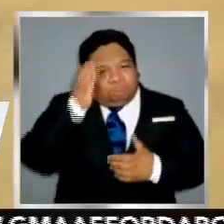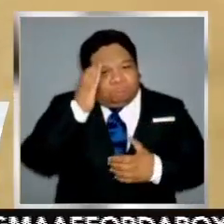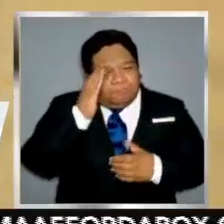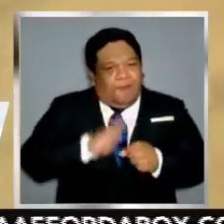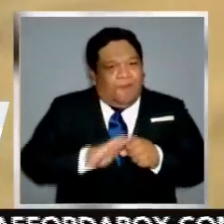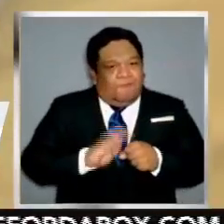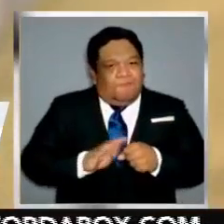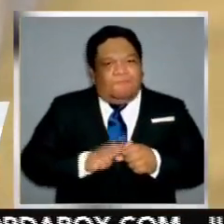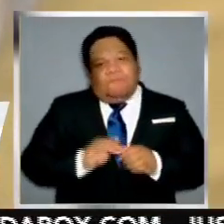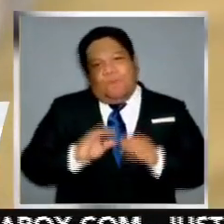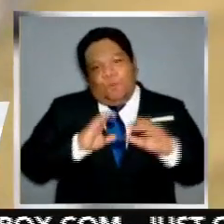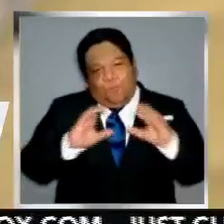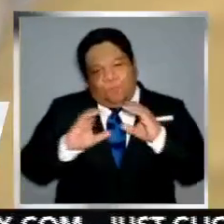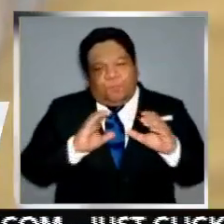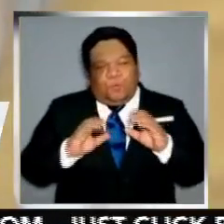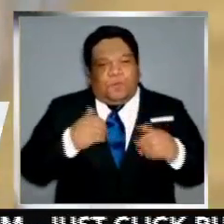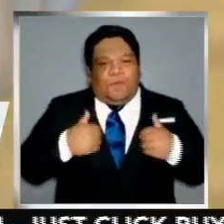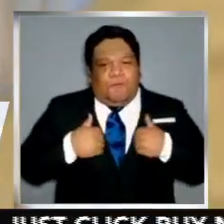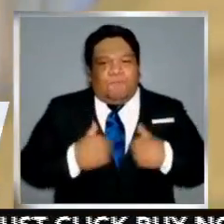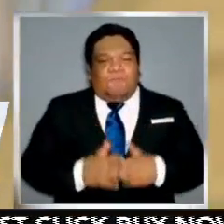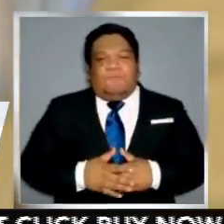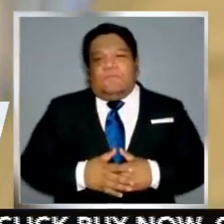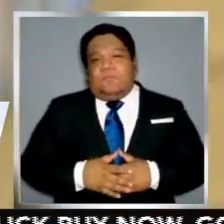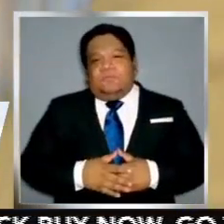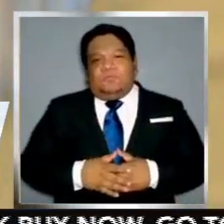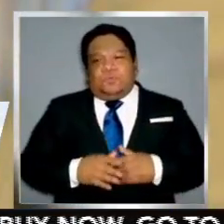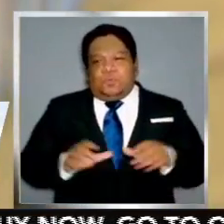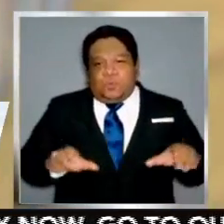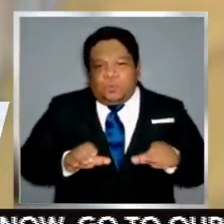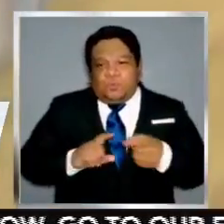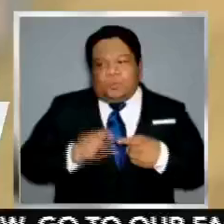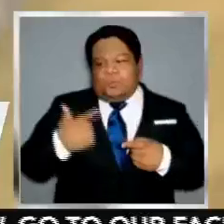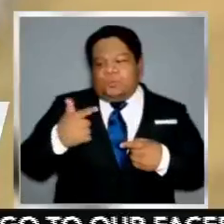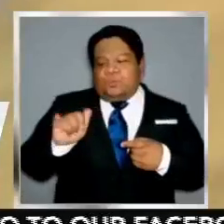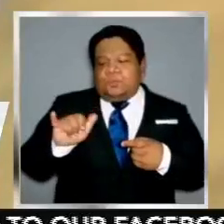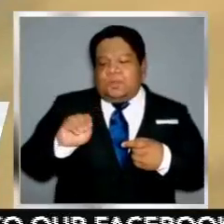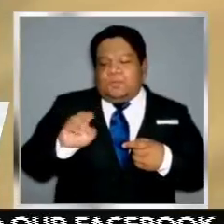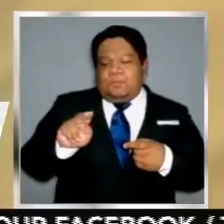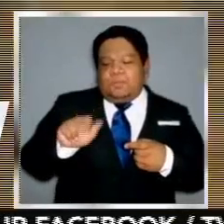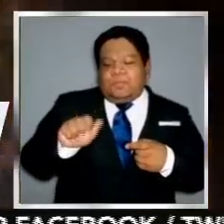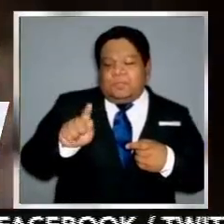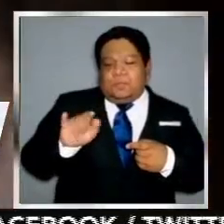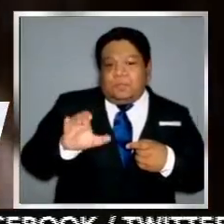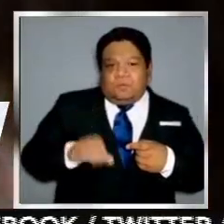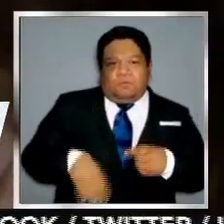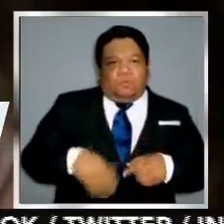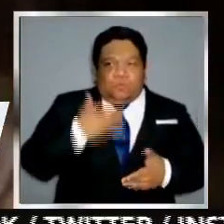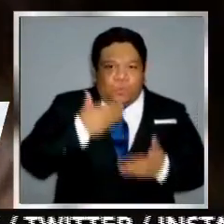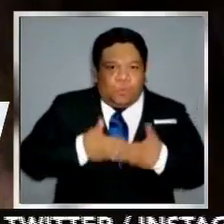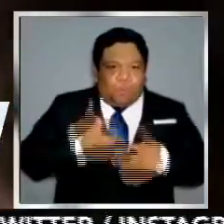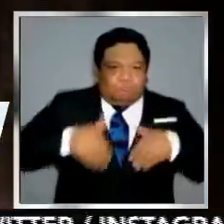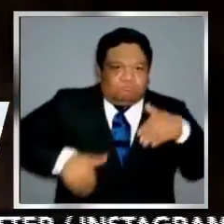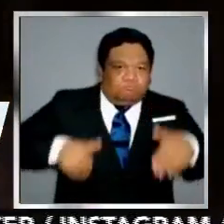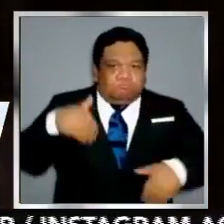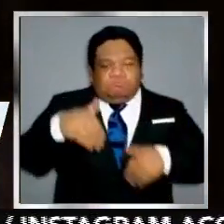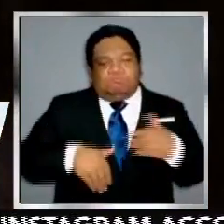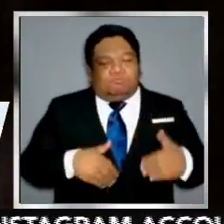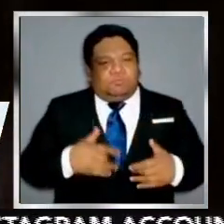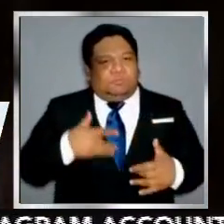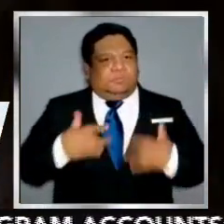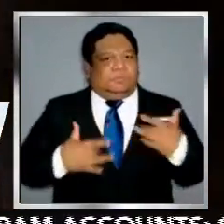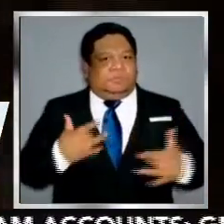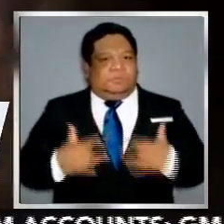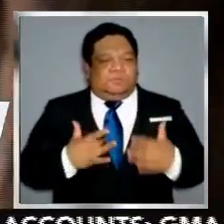siya. She does gymnastics and she's already a good swimmer, so I'm so excited. Nagbubuo na rin daw ng plano